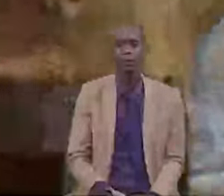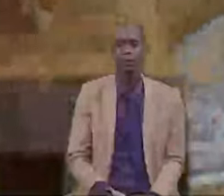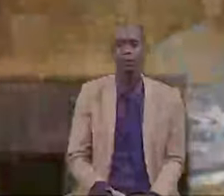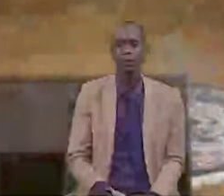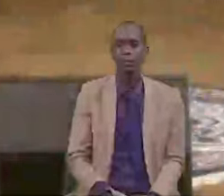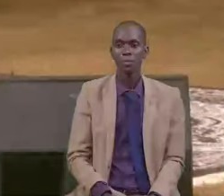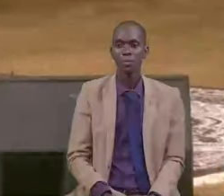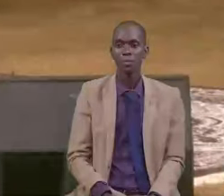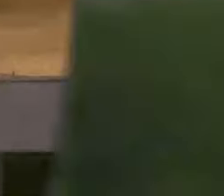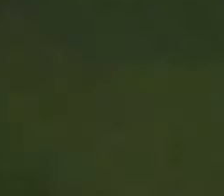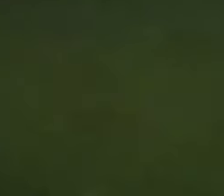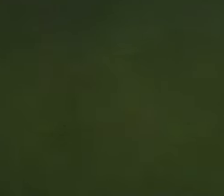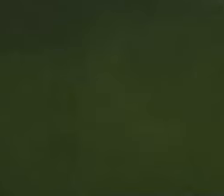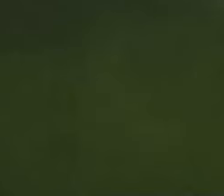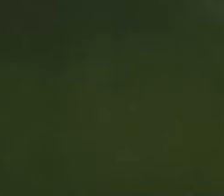Une grande soirée,